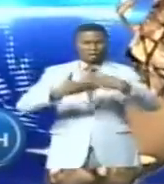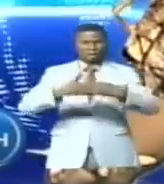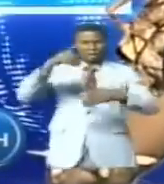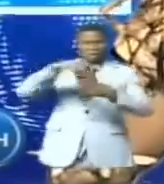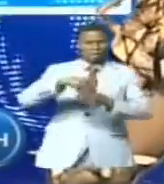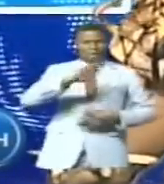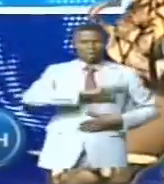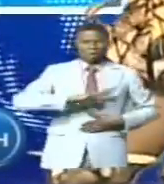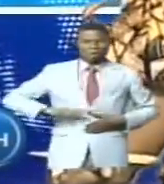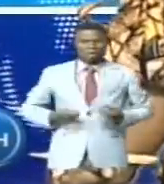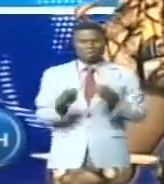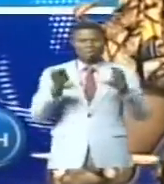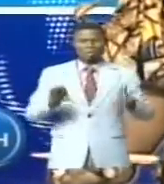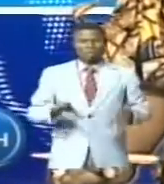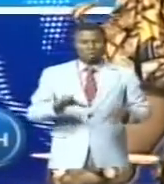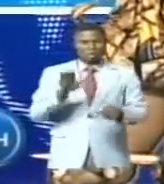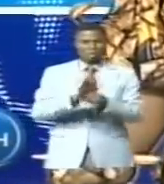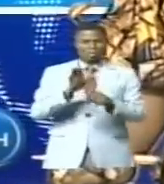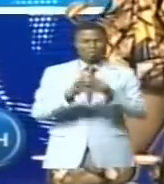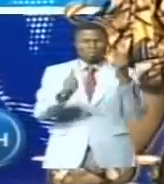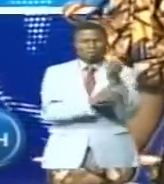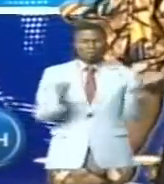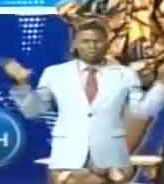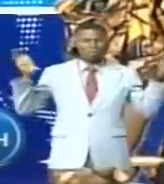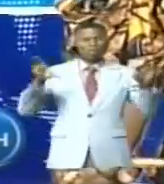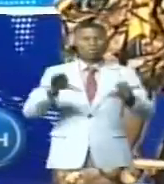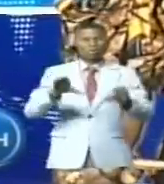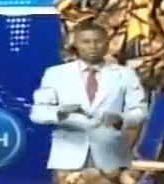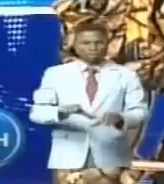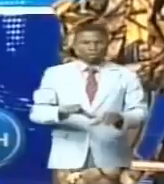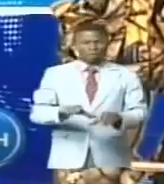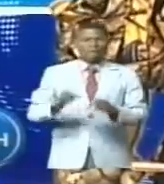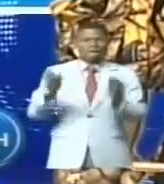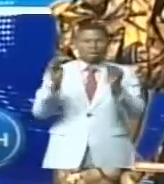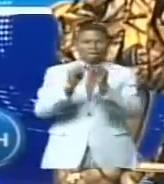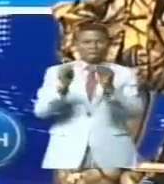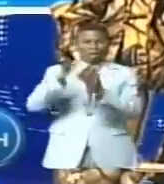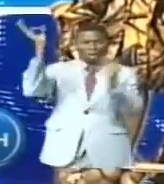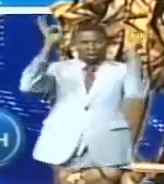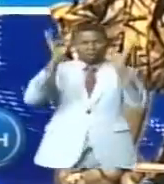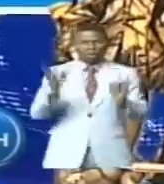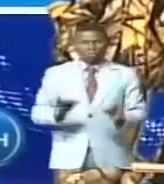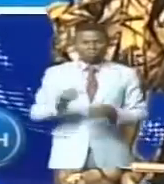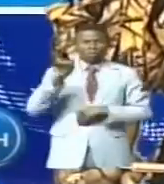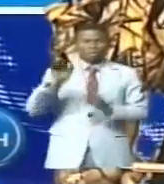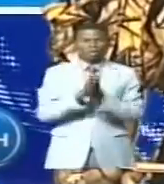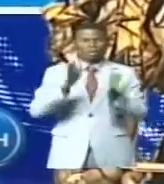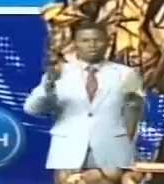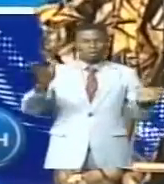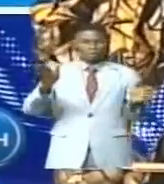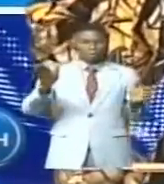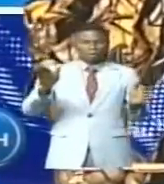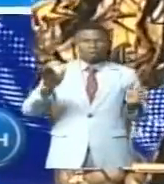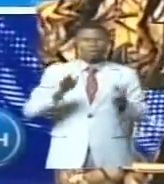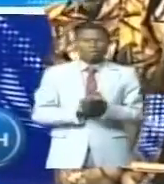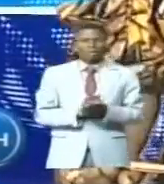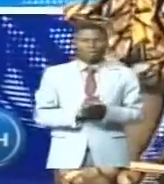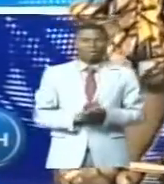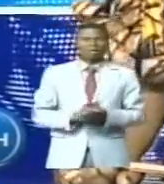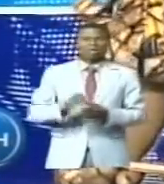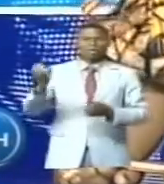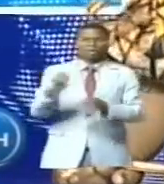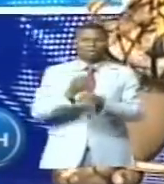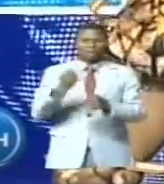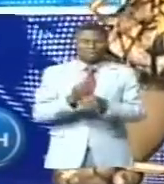République démocratique du Congo. Plusieurs intervenants sont attendus pendant ces assises. Parmi eux, le directeur général de l'autorité de régulation